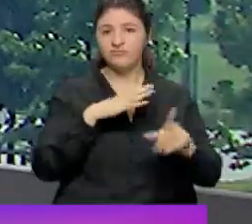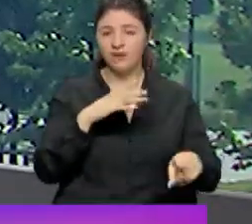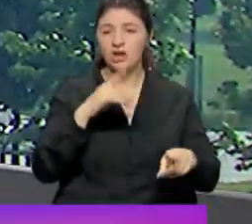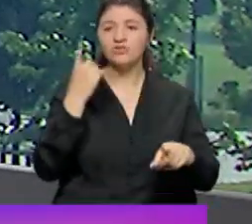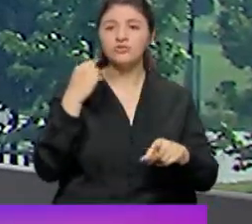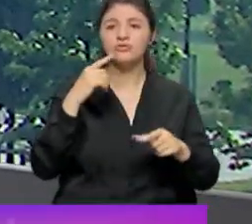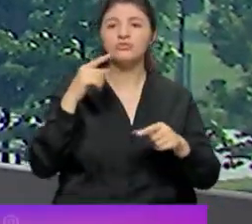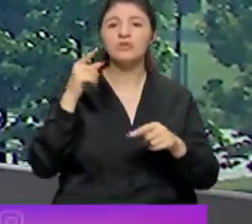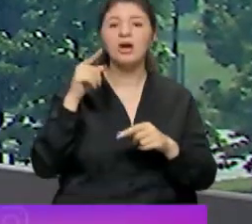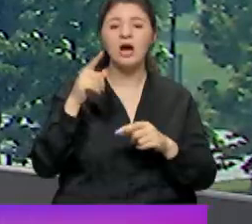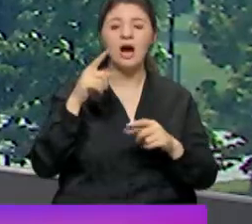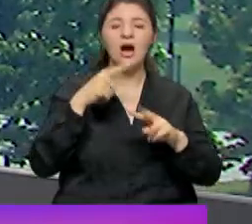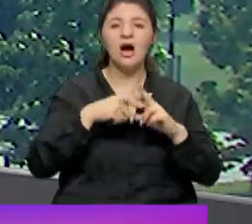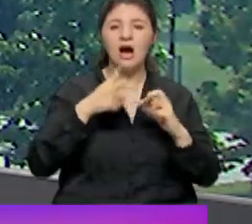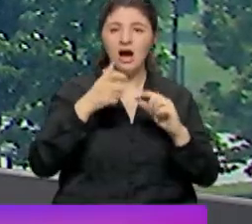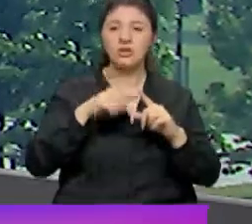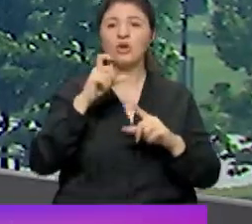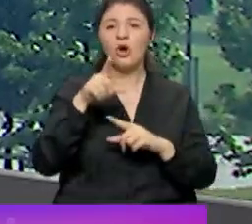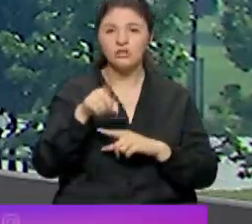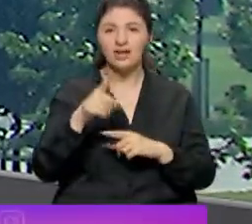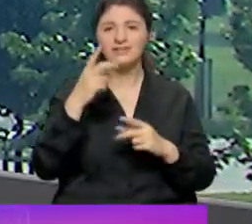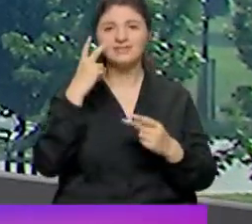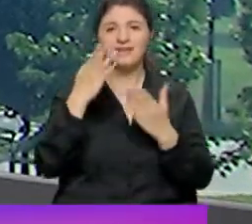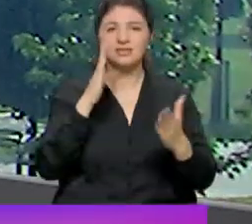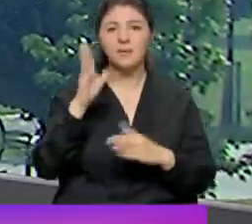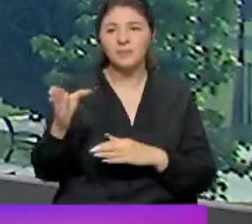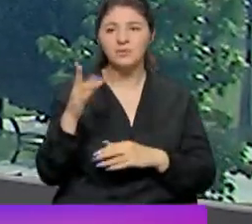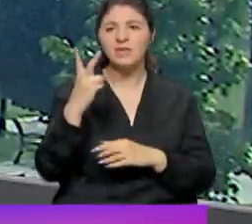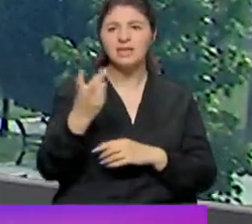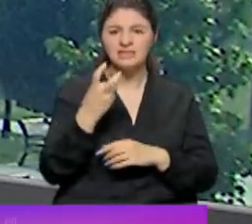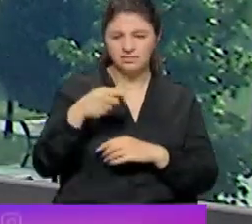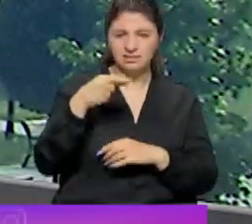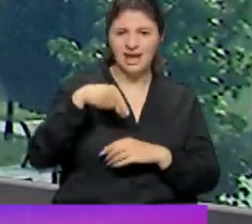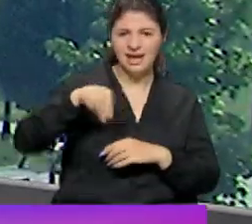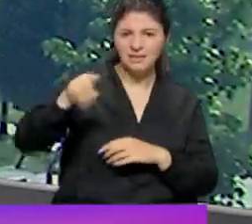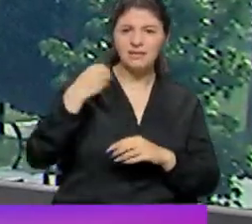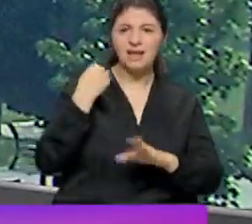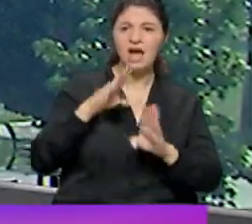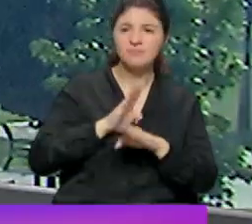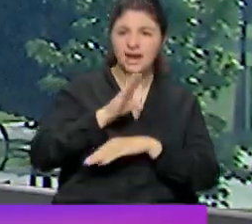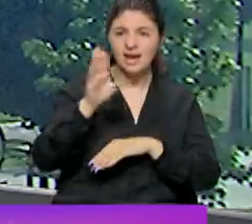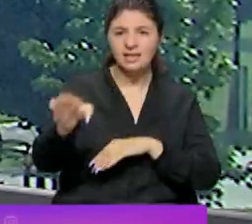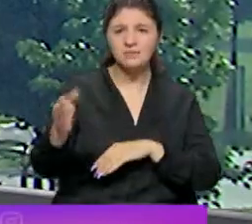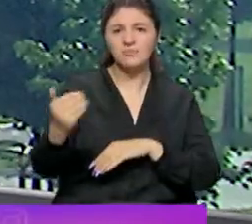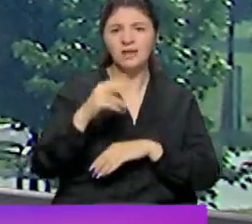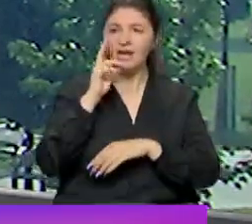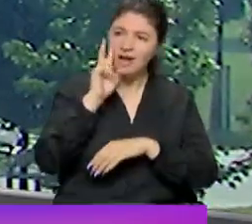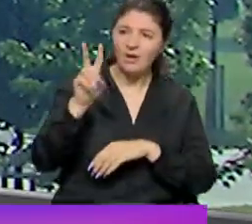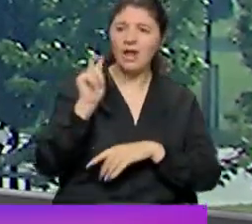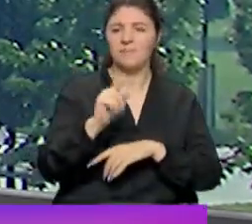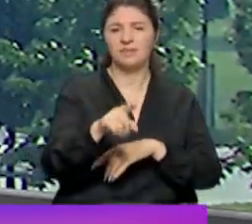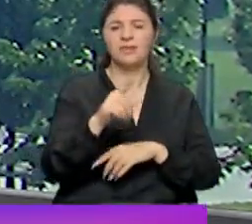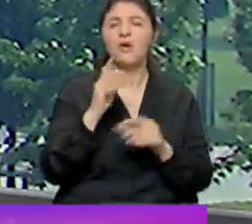gitmiştim hafta sonu da işiniz yoksa İstanbul'da ise işiniz varsa da iki saatinizi ayırıp yenikapı'ya Kadir Topbaş merkezine